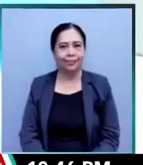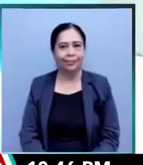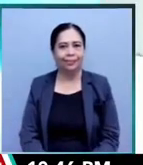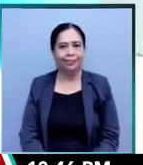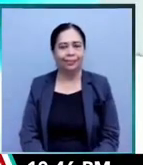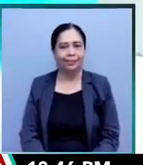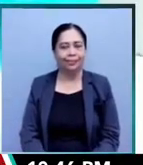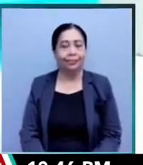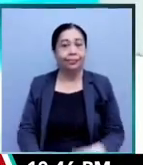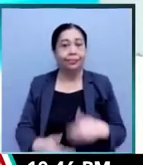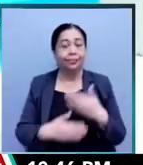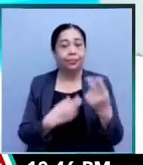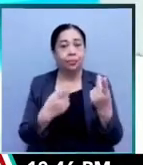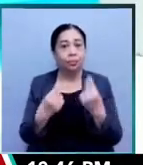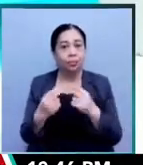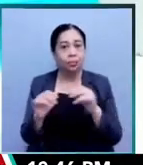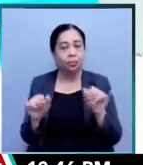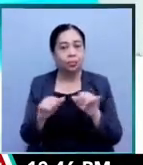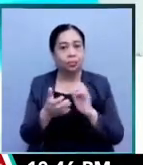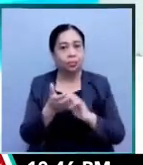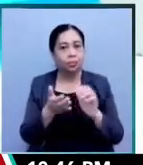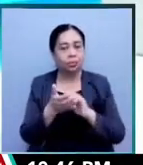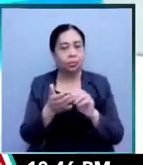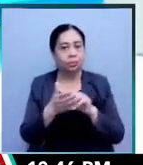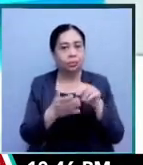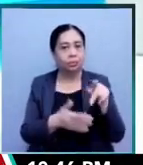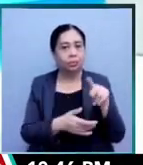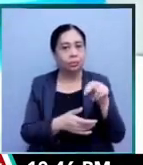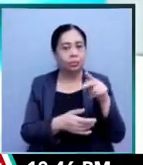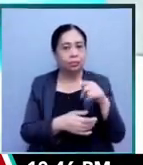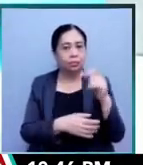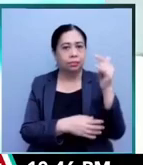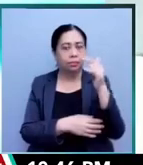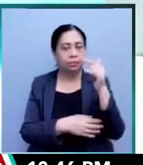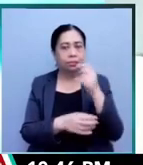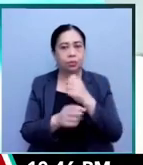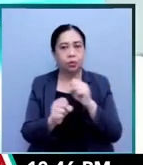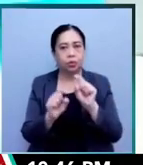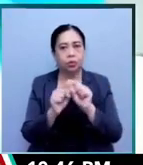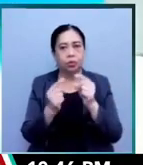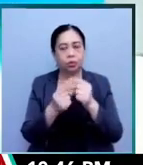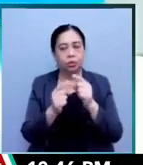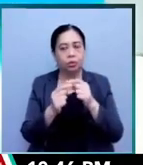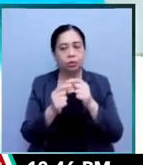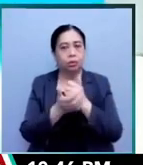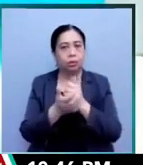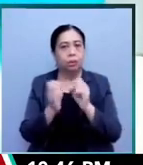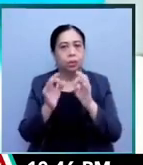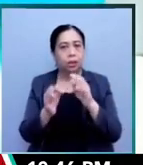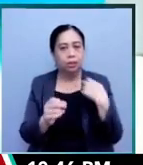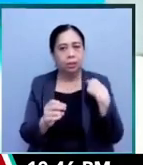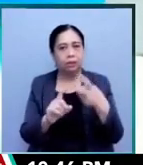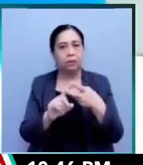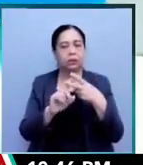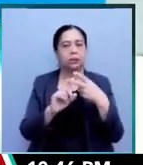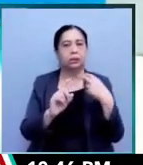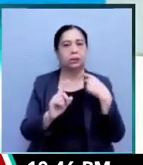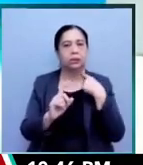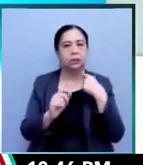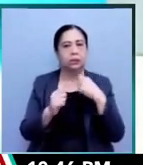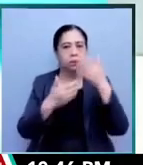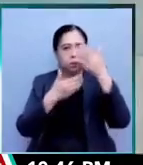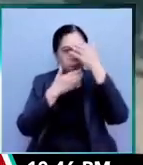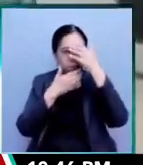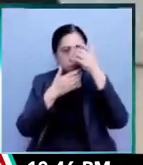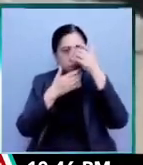Nagsagawa ng simulation exercise ang PNP Aviation Security Group sa pagresponde sakaling i-hostage ng mga terorista ang isang